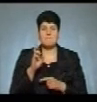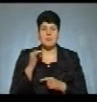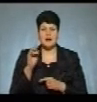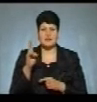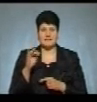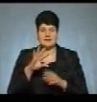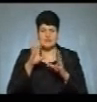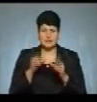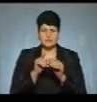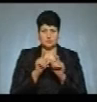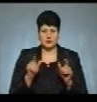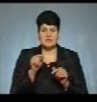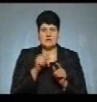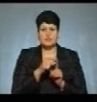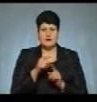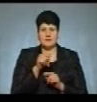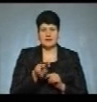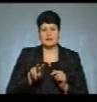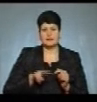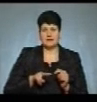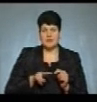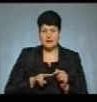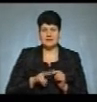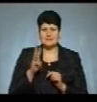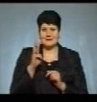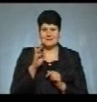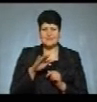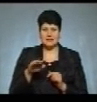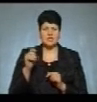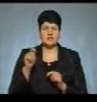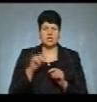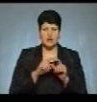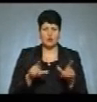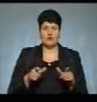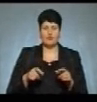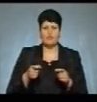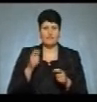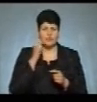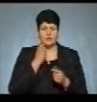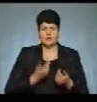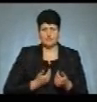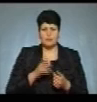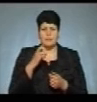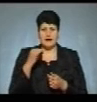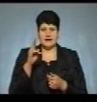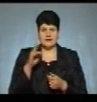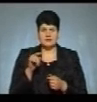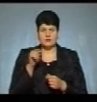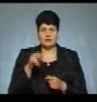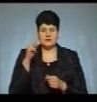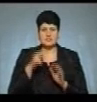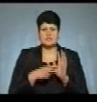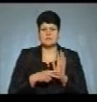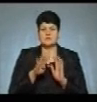загальноосвітня школа. За словами її директора Ольги Пульки, із 300 дітей шкільного віку, які проживають у Байківцях, тут навчається